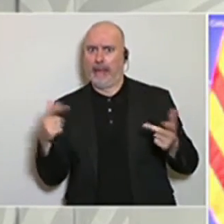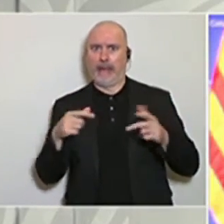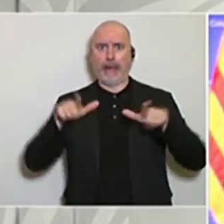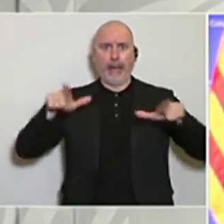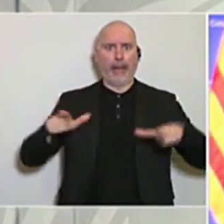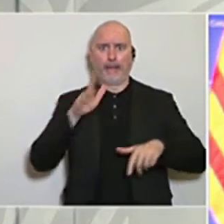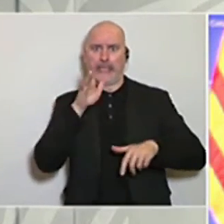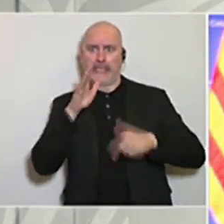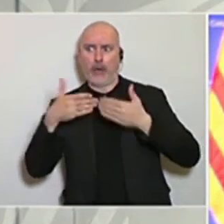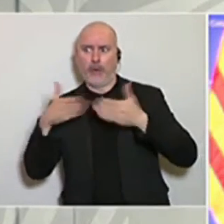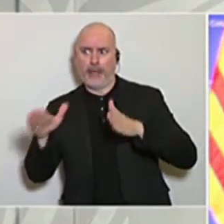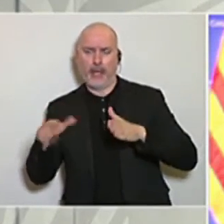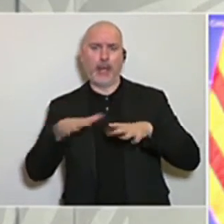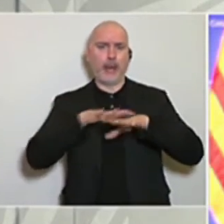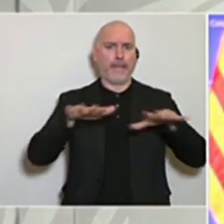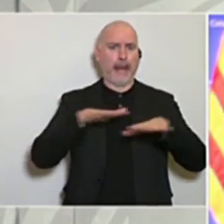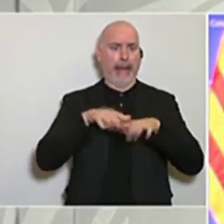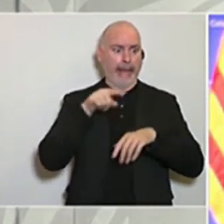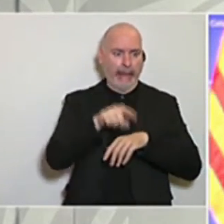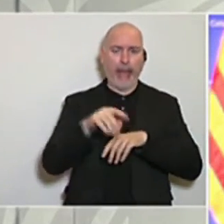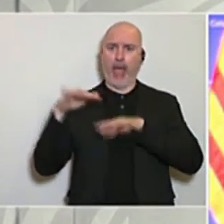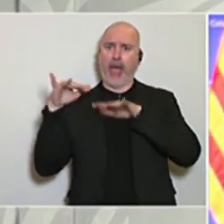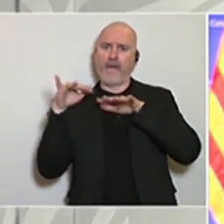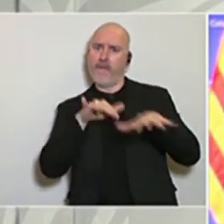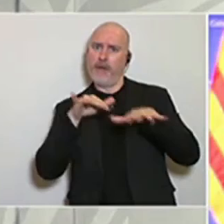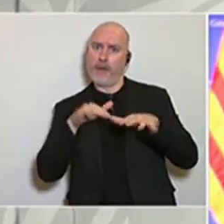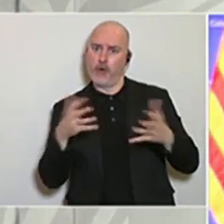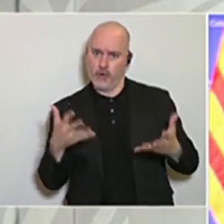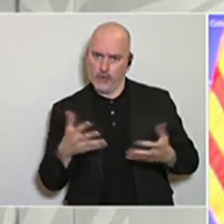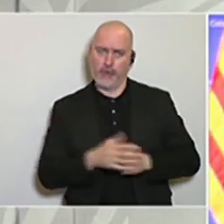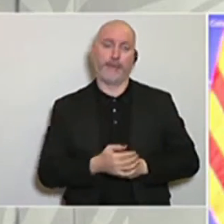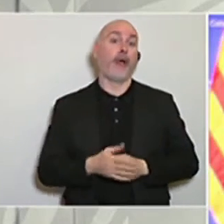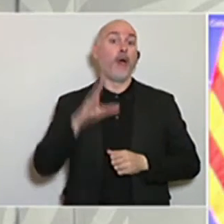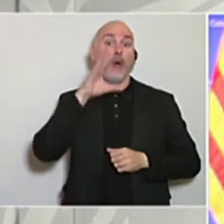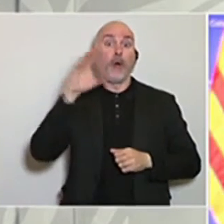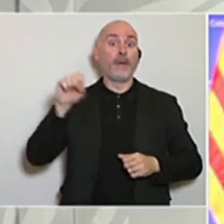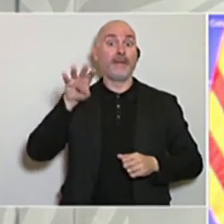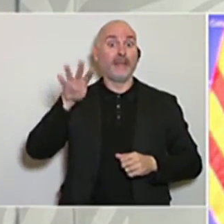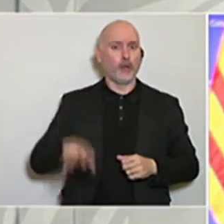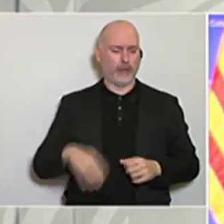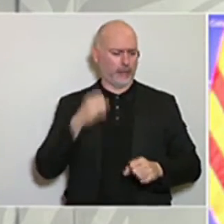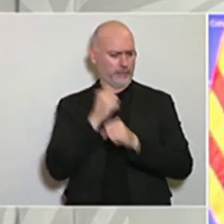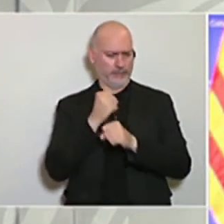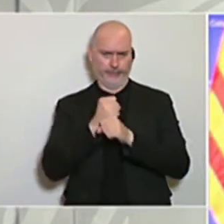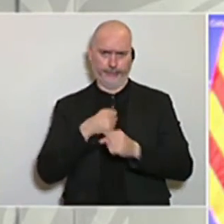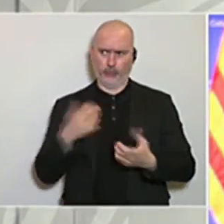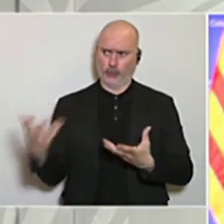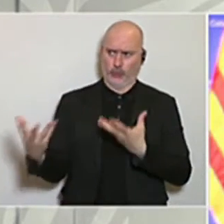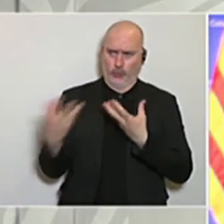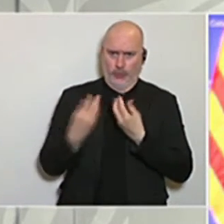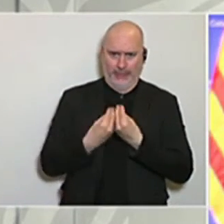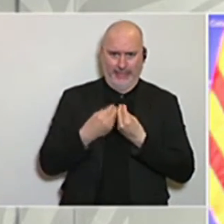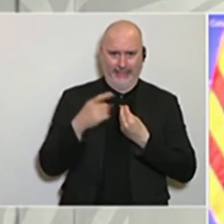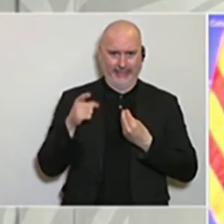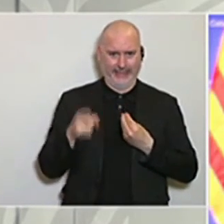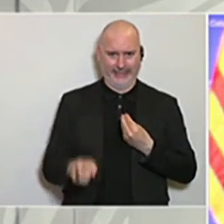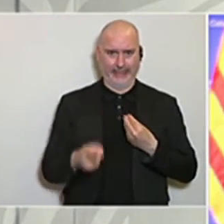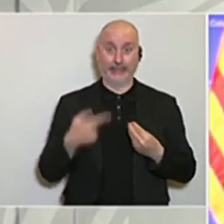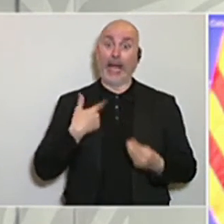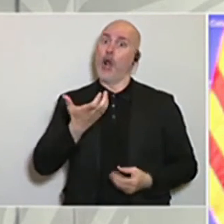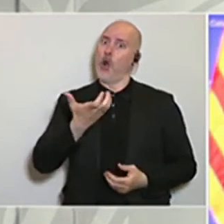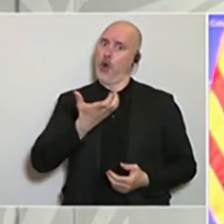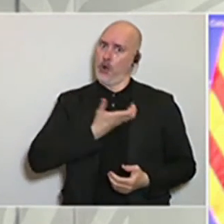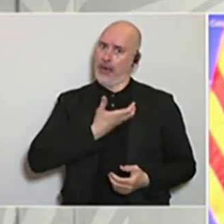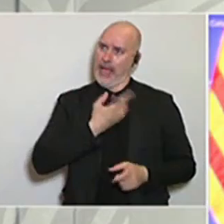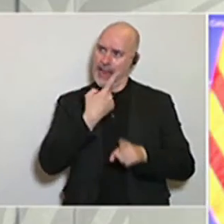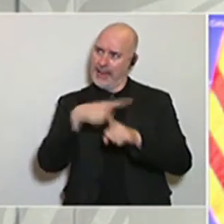quan podran obrir les platges, quin aforament, etc. I en aquest sentit, des del Govern de Catalunya estem treballant conjuntament i de la mà amb el món local